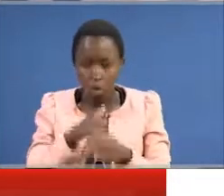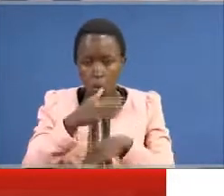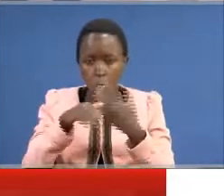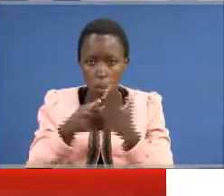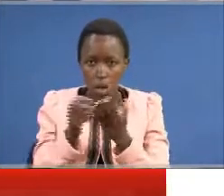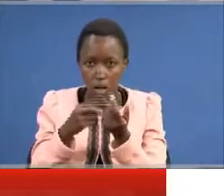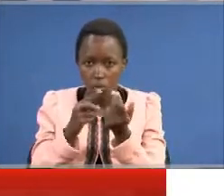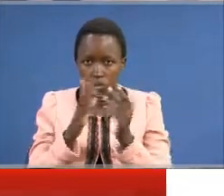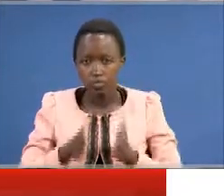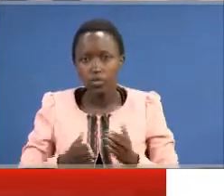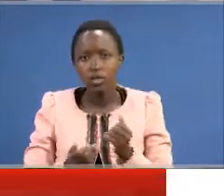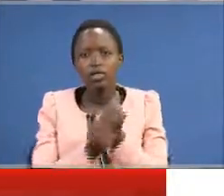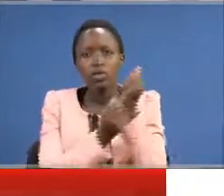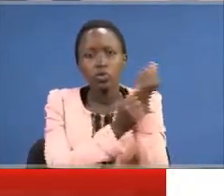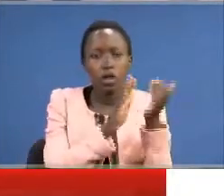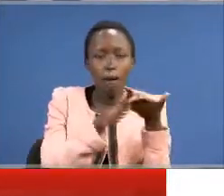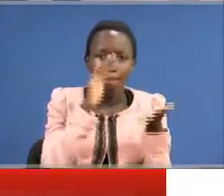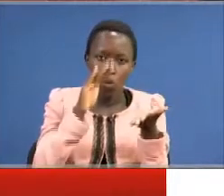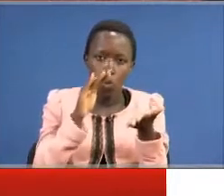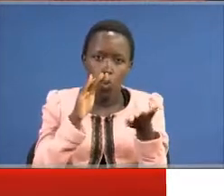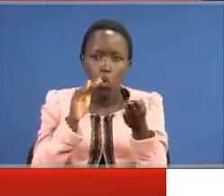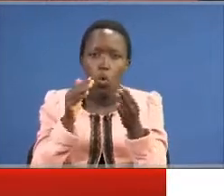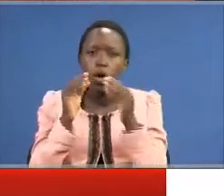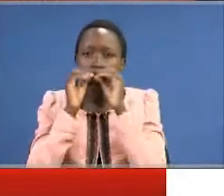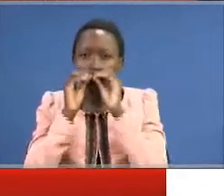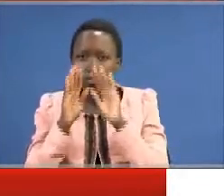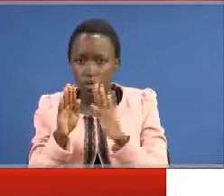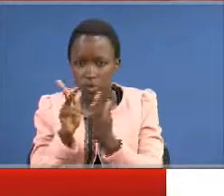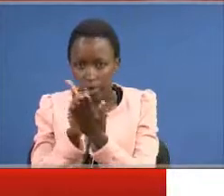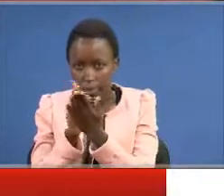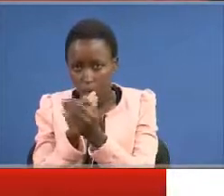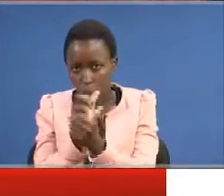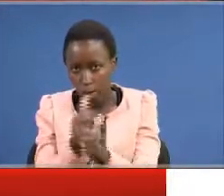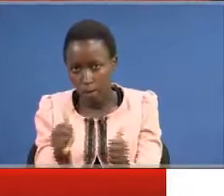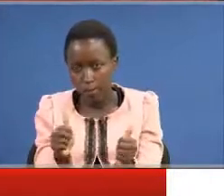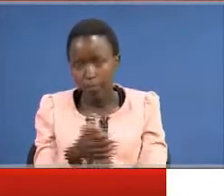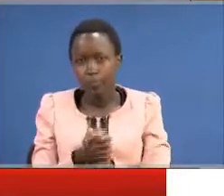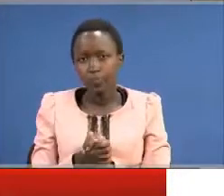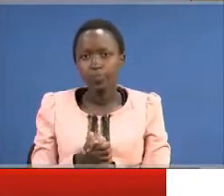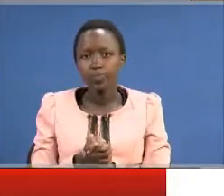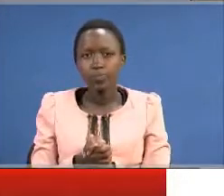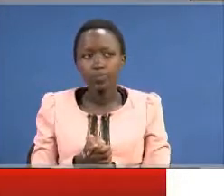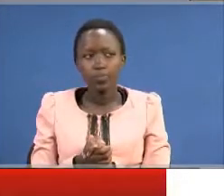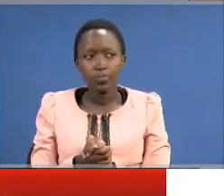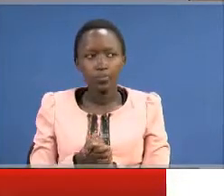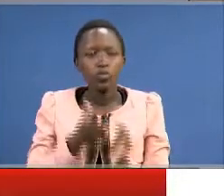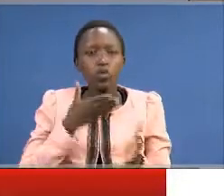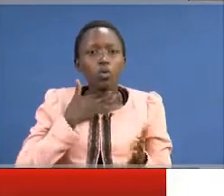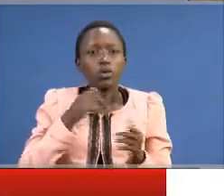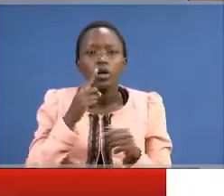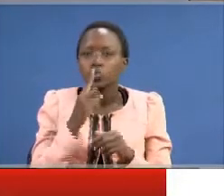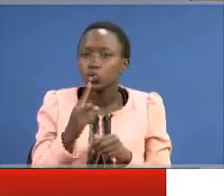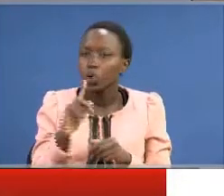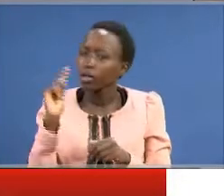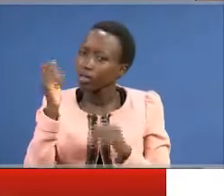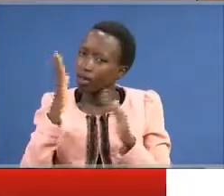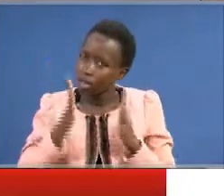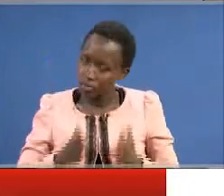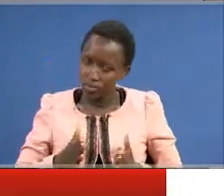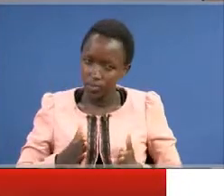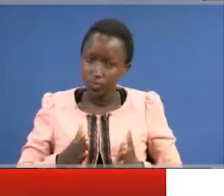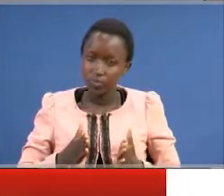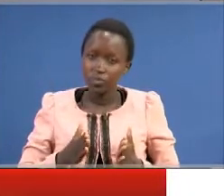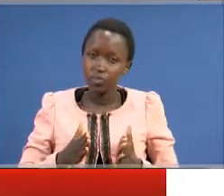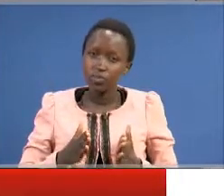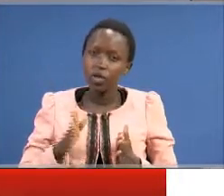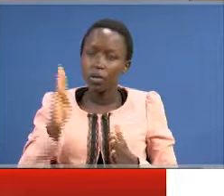hilo umepigwa jeki zaidi na data yote inayokusanywa imehifadhiwa ipasavyo. So we want to assure Kenyans that